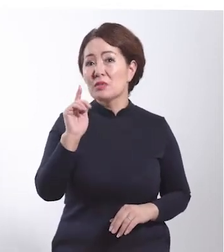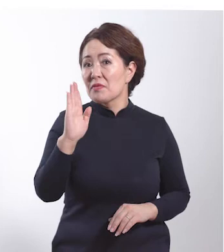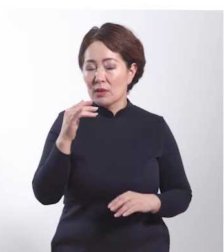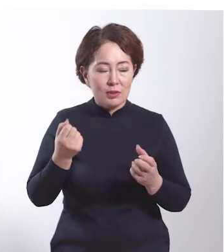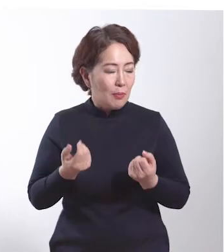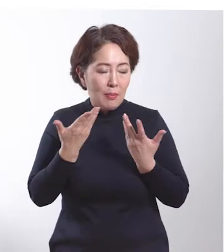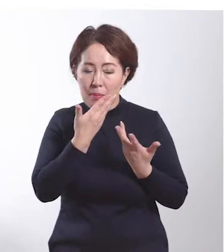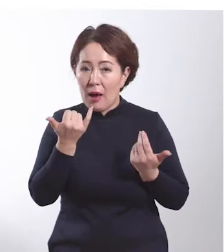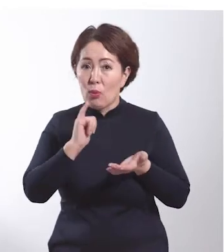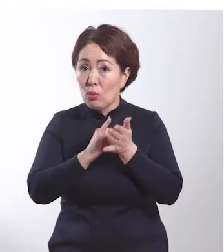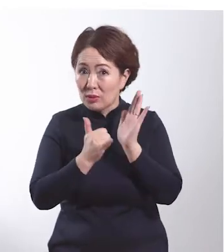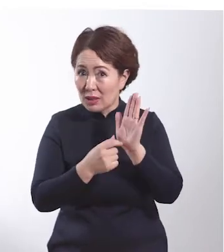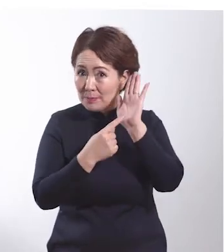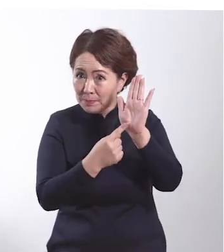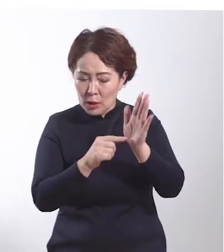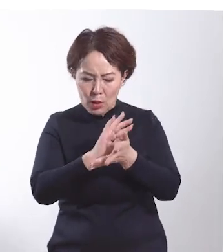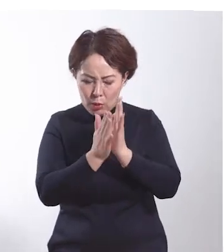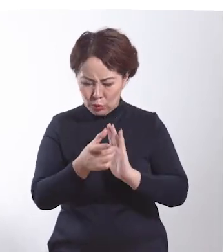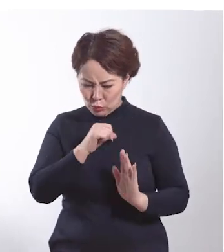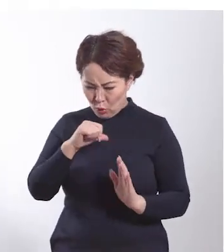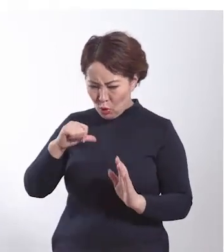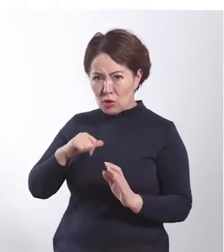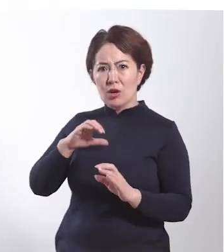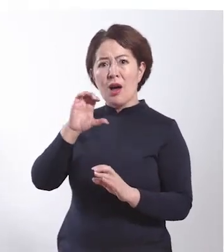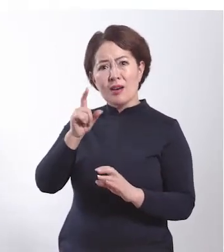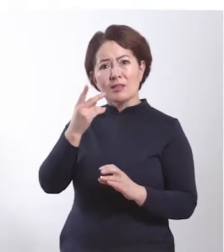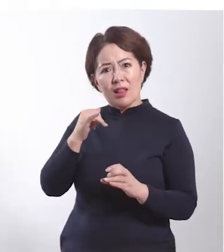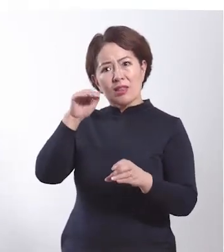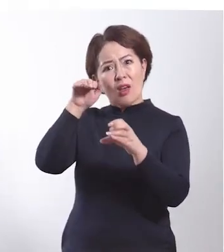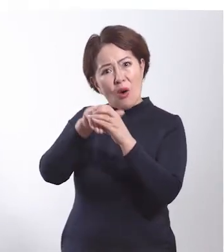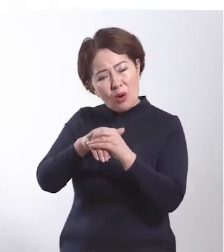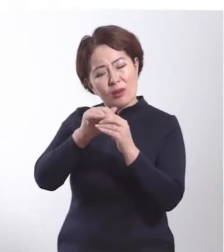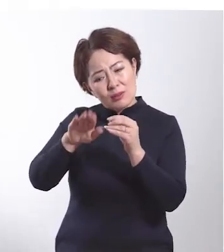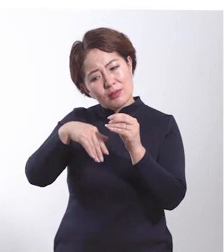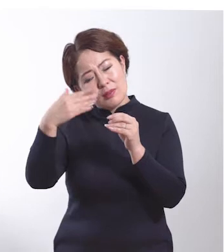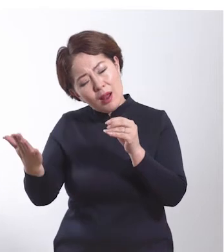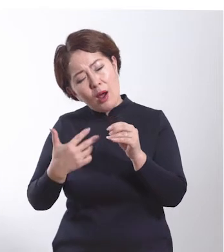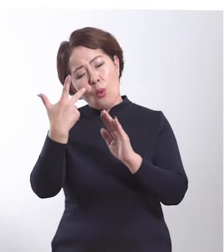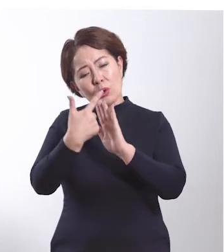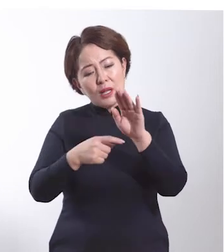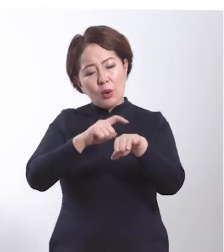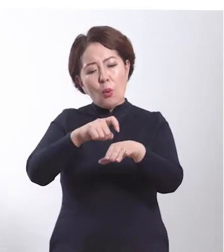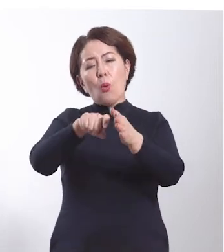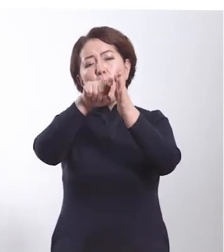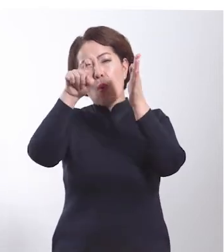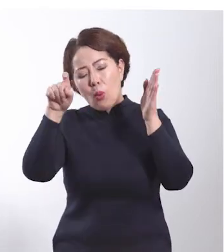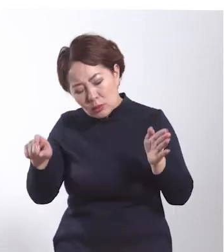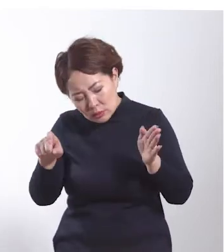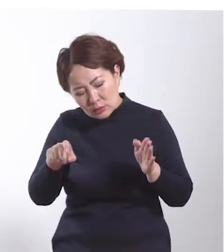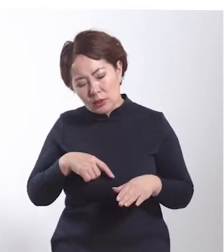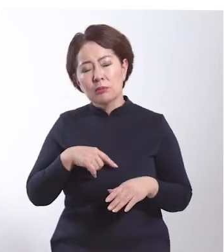вирусын халдвар илрээгүй гэсэн үг юм. Гэхдээ та эрсдэлд алхам хийсэн бол түүнээс хойш 3 сар